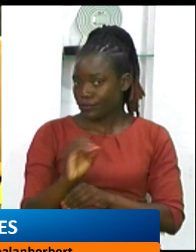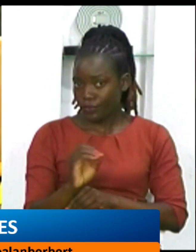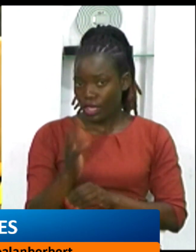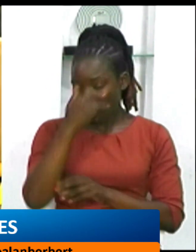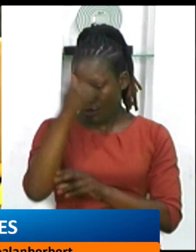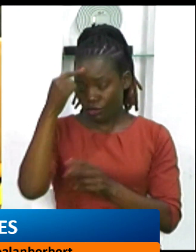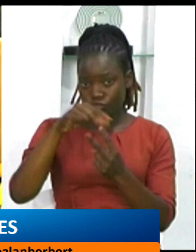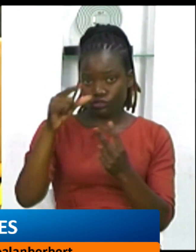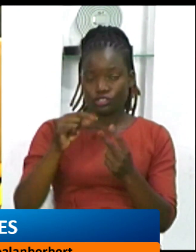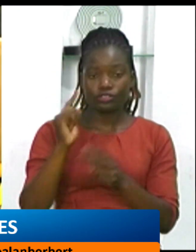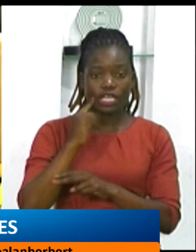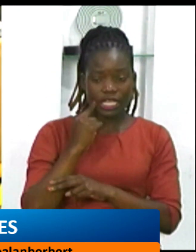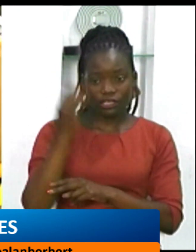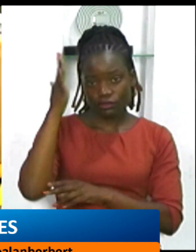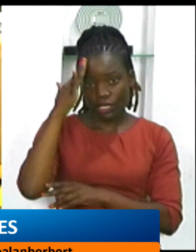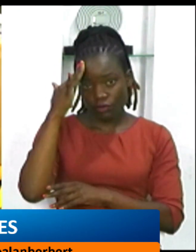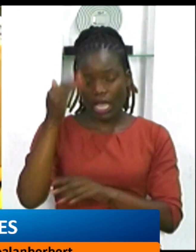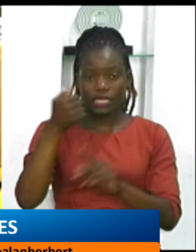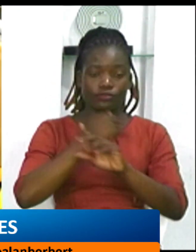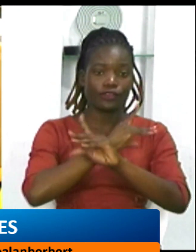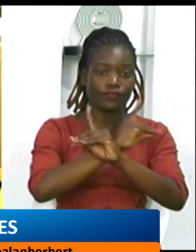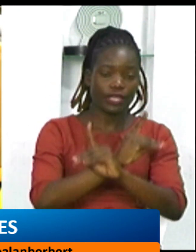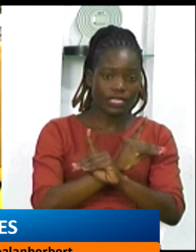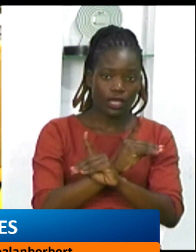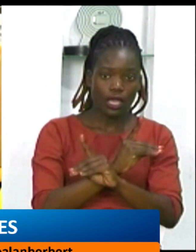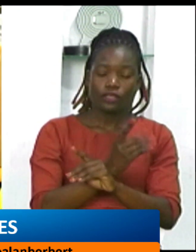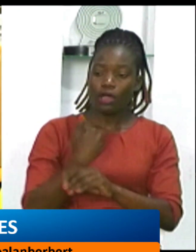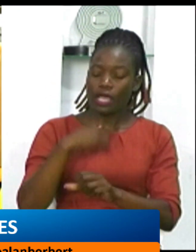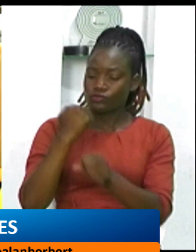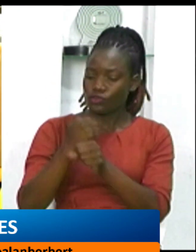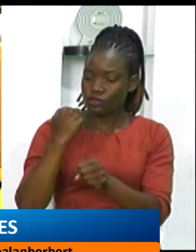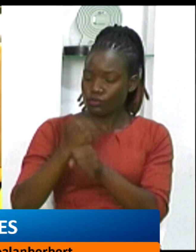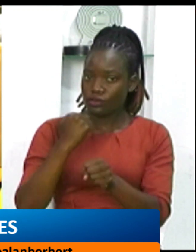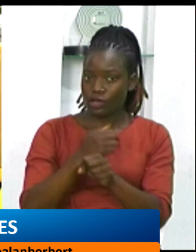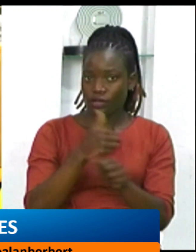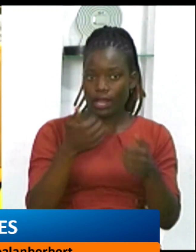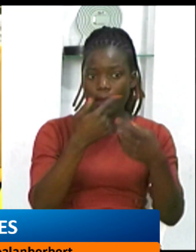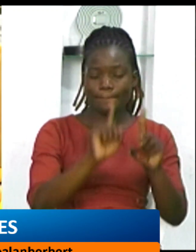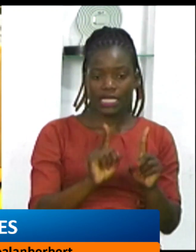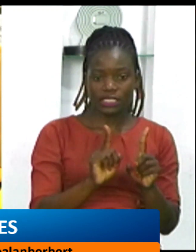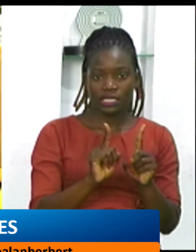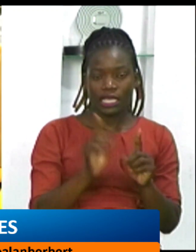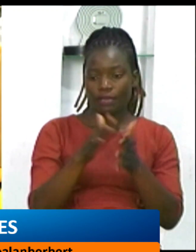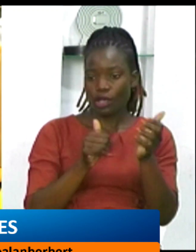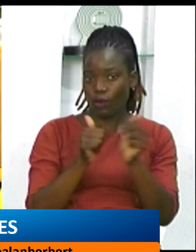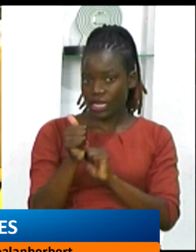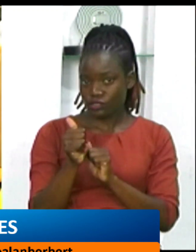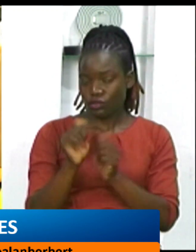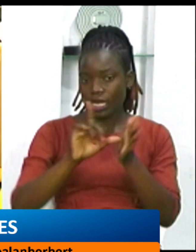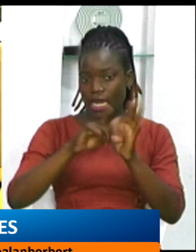anatutetea. Azinatakuwa hapo juu yetu. Tumefanya hii mwaka tumefanya kazi vizuri lakini kumekuja kukaribika